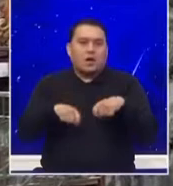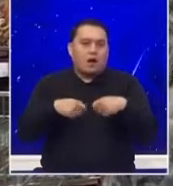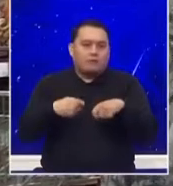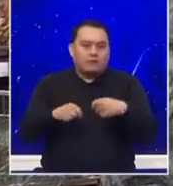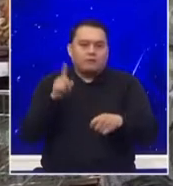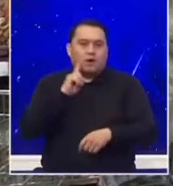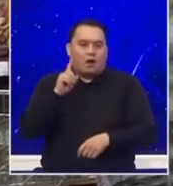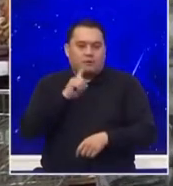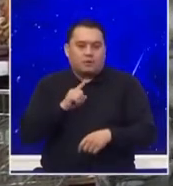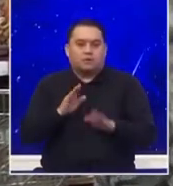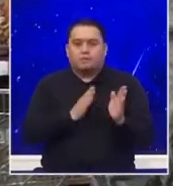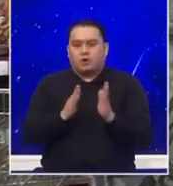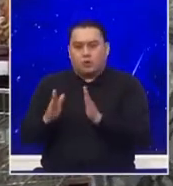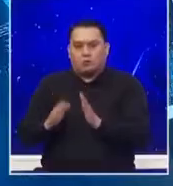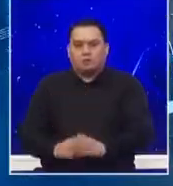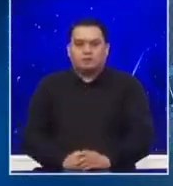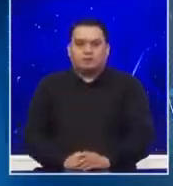бағалар әзірге қалыпты дейді.